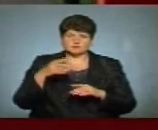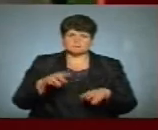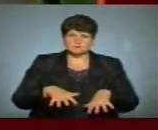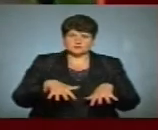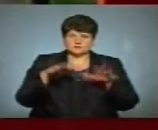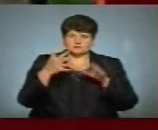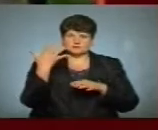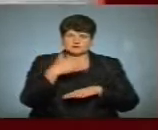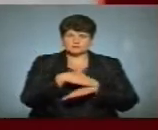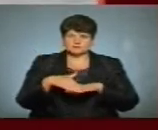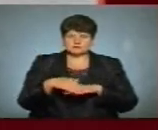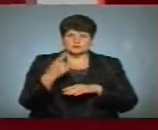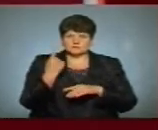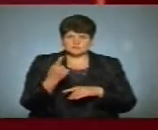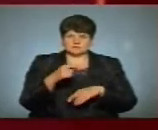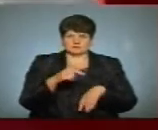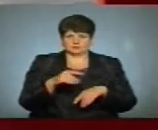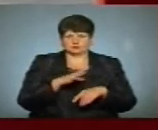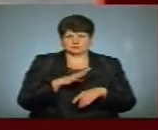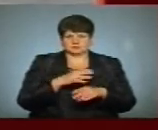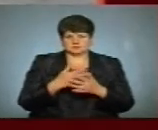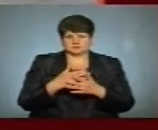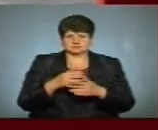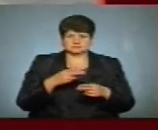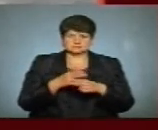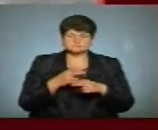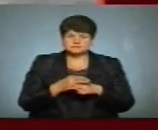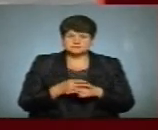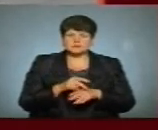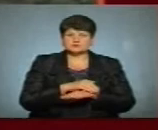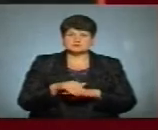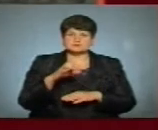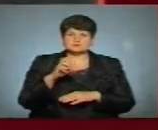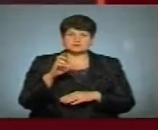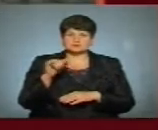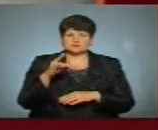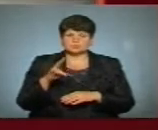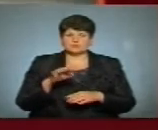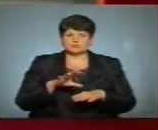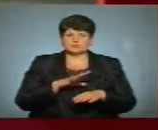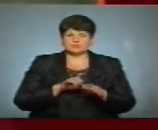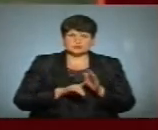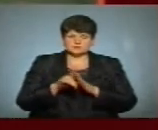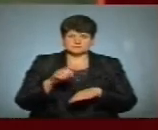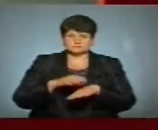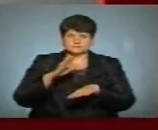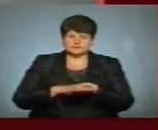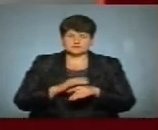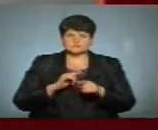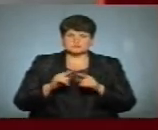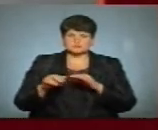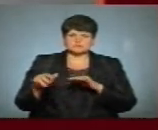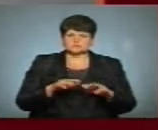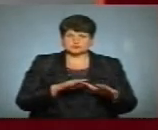них близько години були затори. На вулиці Степана Будного в Тернополі почали фіксувати швидкість руху автомобілів з